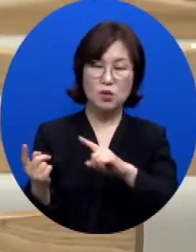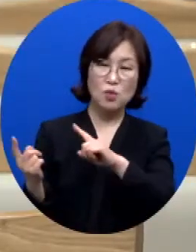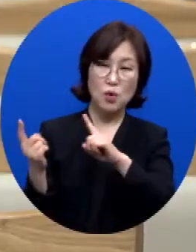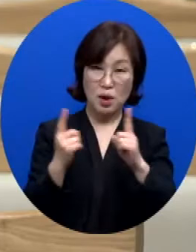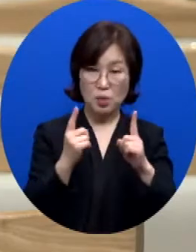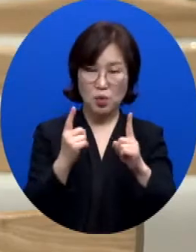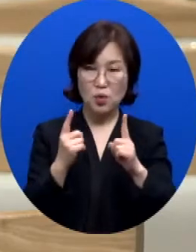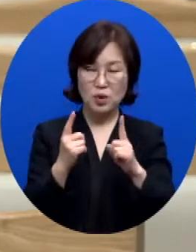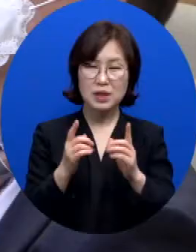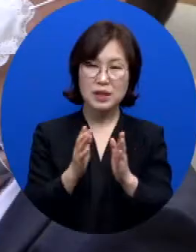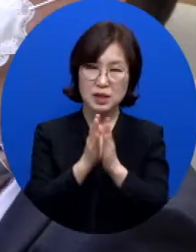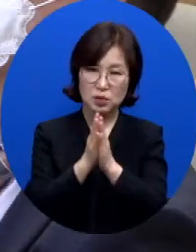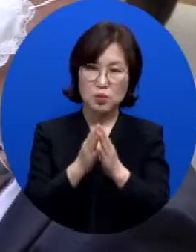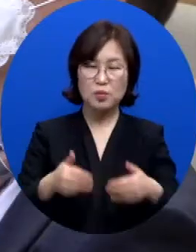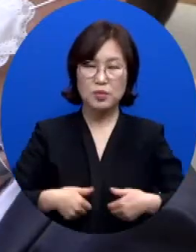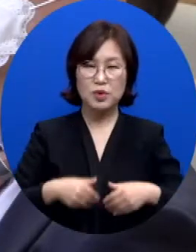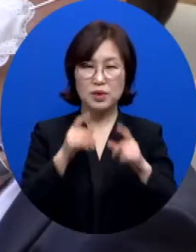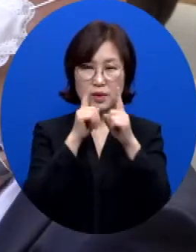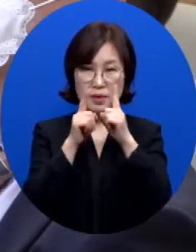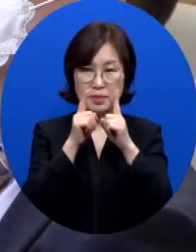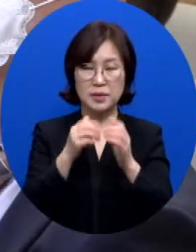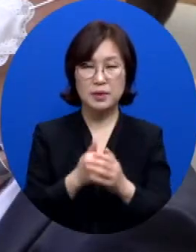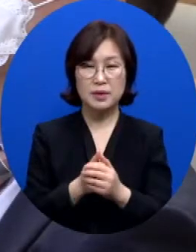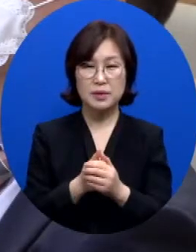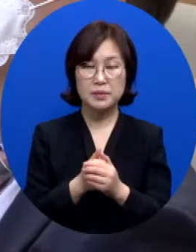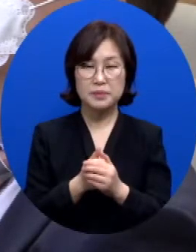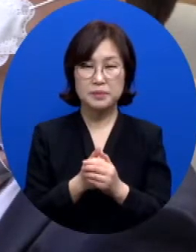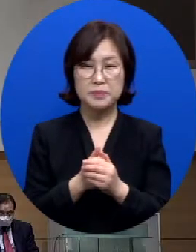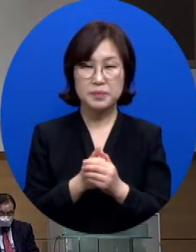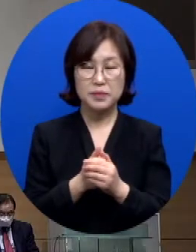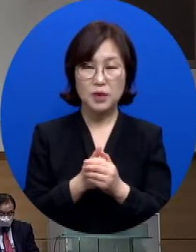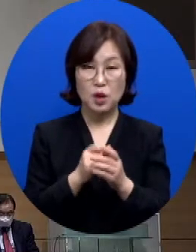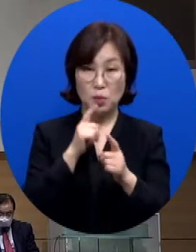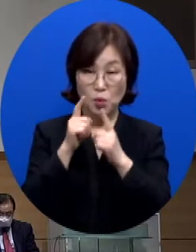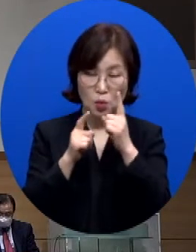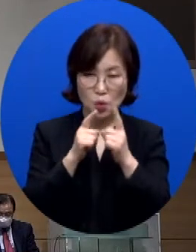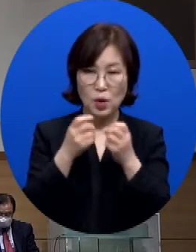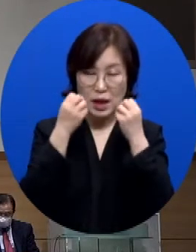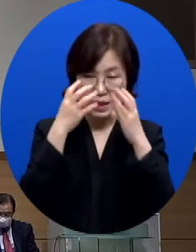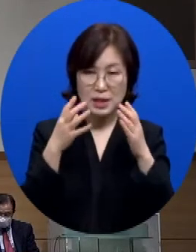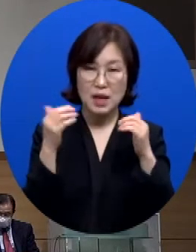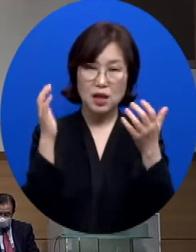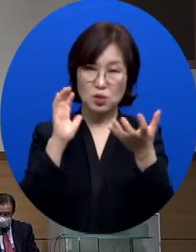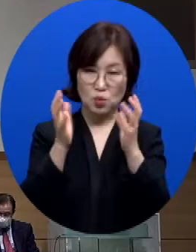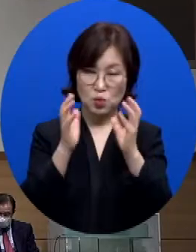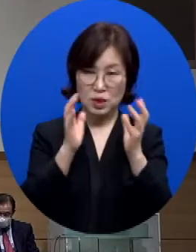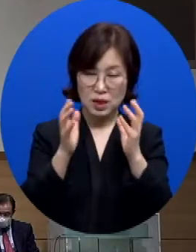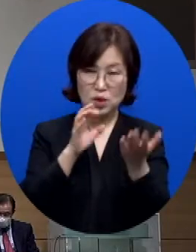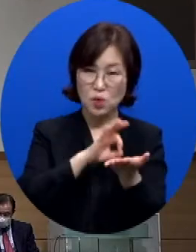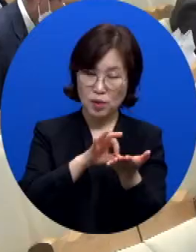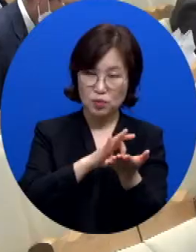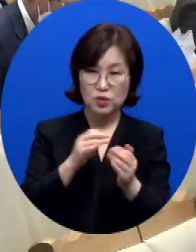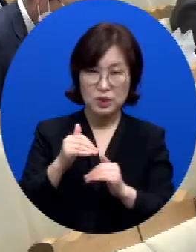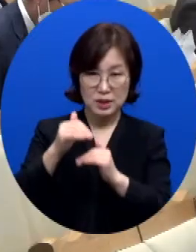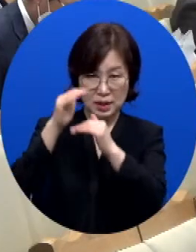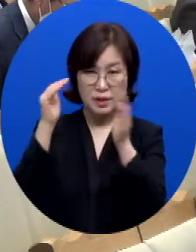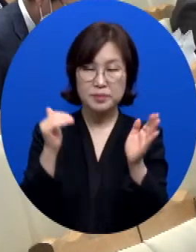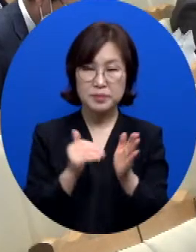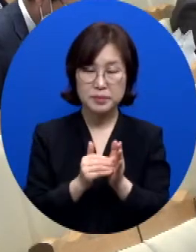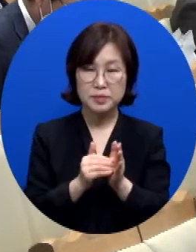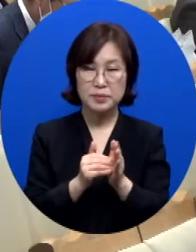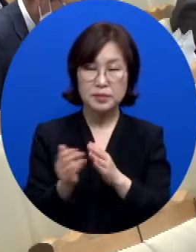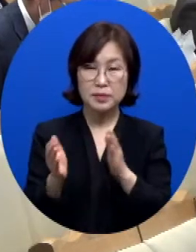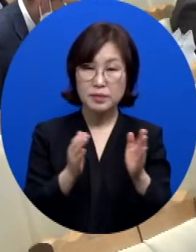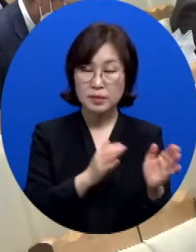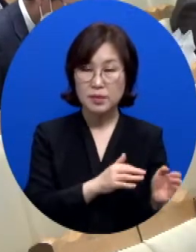회복시켜달라고 기도해야 한다고 말했습니다. 이어 각부 보고와 새로운 안건 토의 등 회무 처리를 진행했습니다.